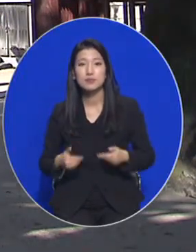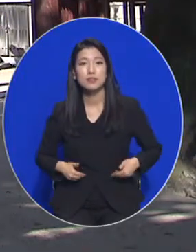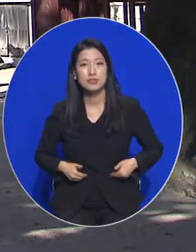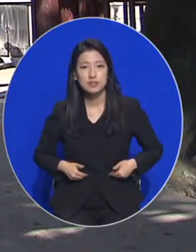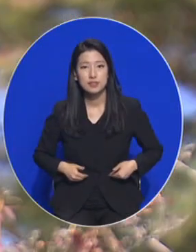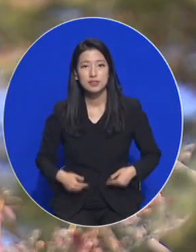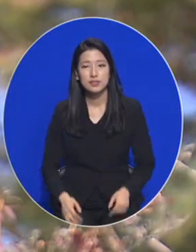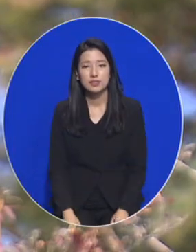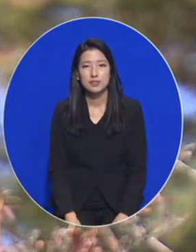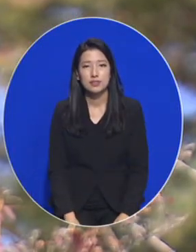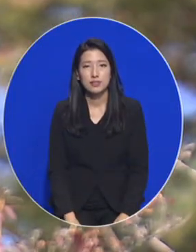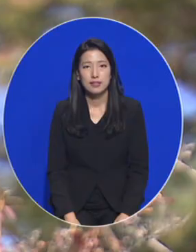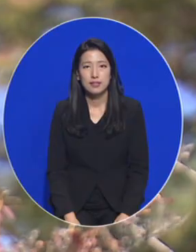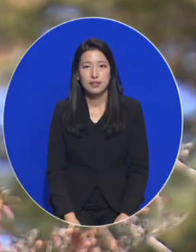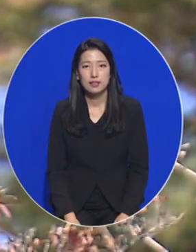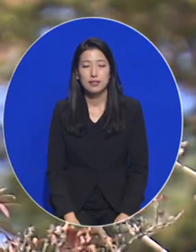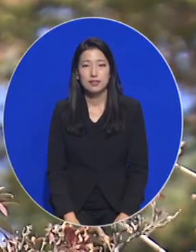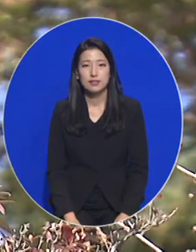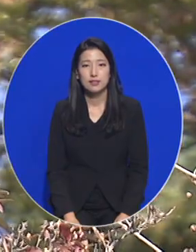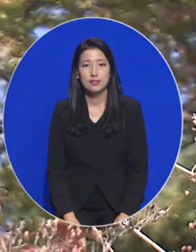ktv 2 이수복 입니다